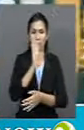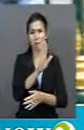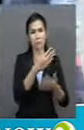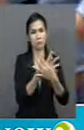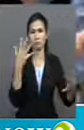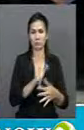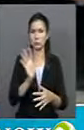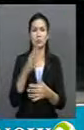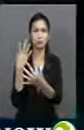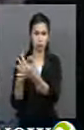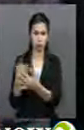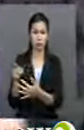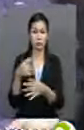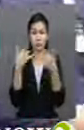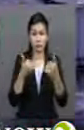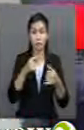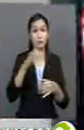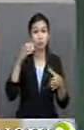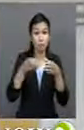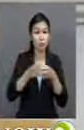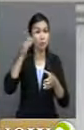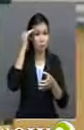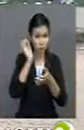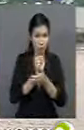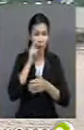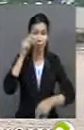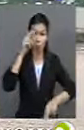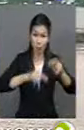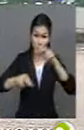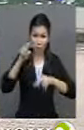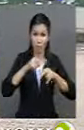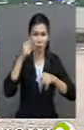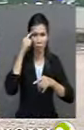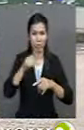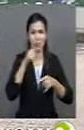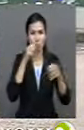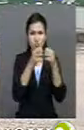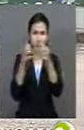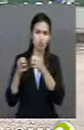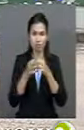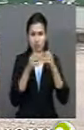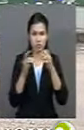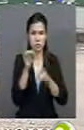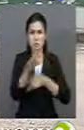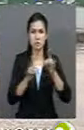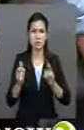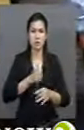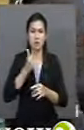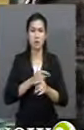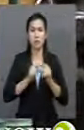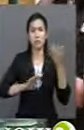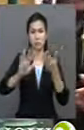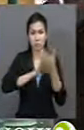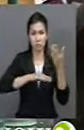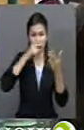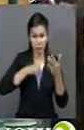ยผู้ต้องหากลุ่มนี้ครับถูกเจ้าหน้าที่ตำรวจนะครับควบคุมตัวฐานเตรียมจะสร้างความวุ่นวายในบ้านเมืองโดยกล่าวหาว่